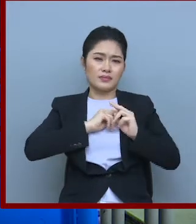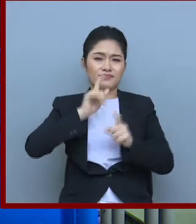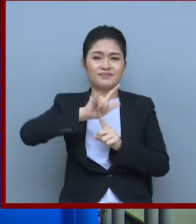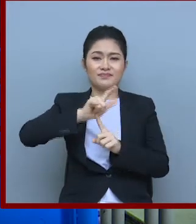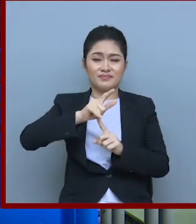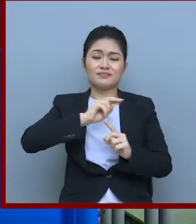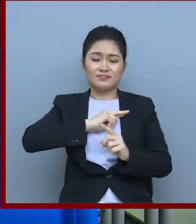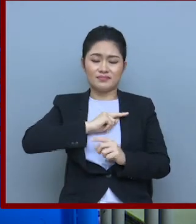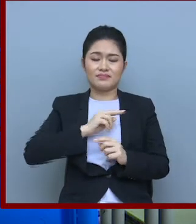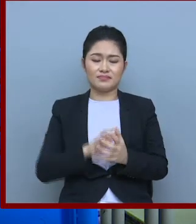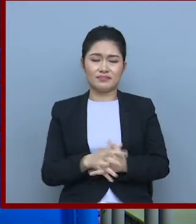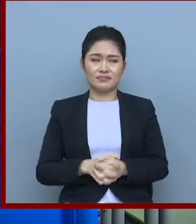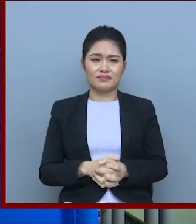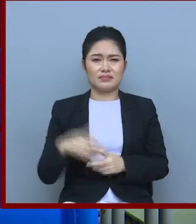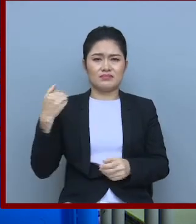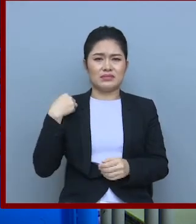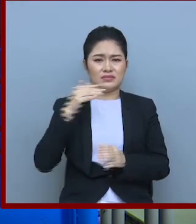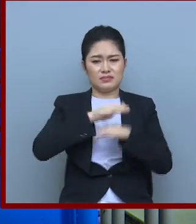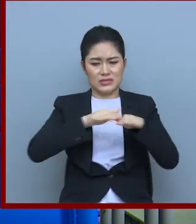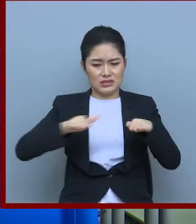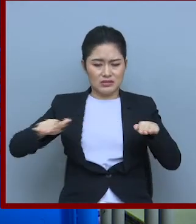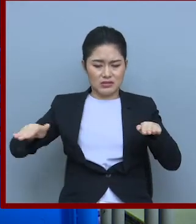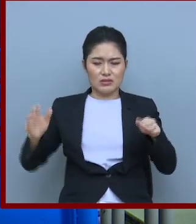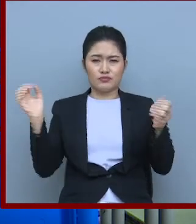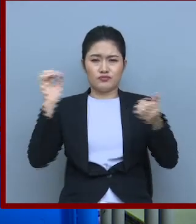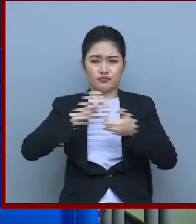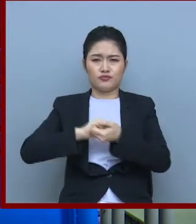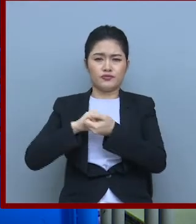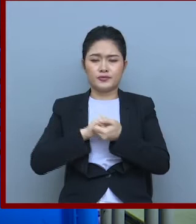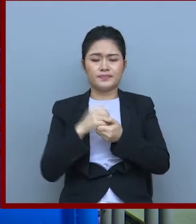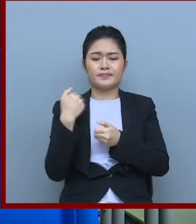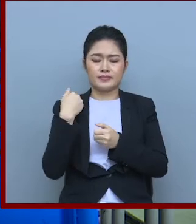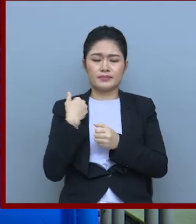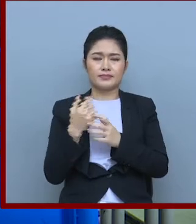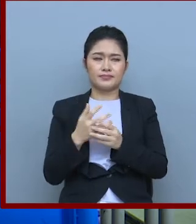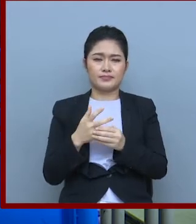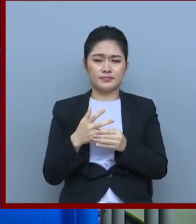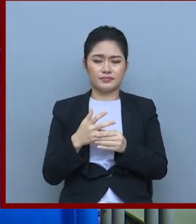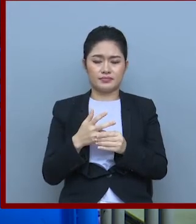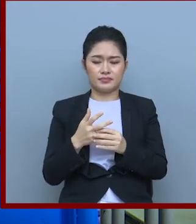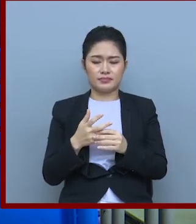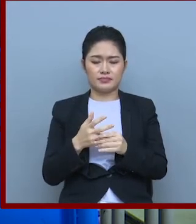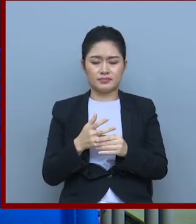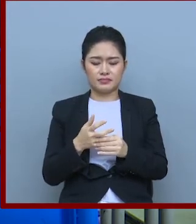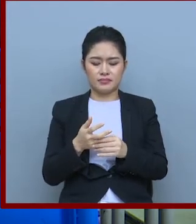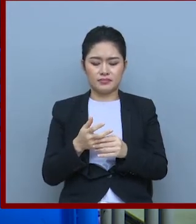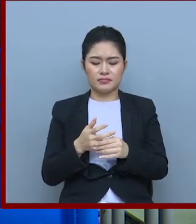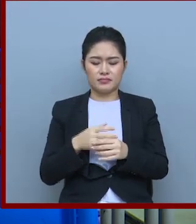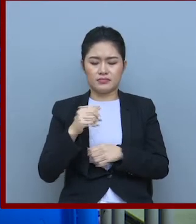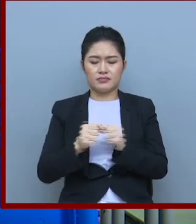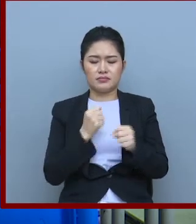ครับมีมาตรฐานที่รองรับเข้ามาแล้วนะครับเมื่อปี2011นะ